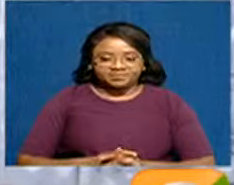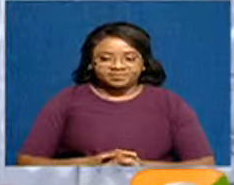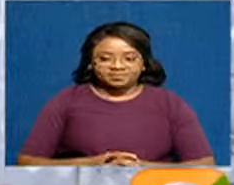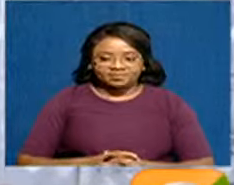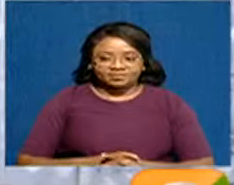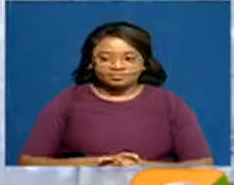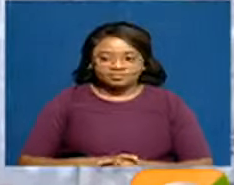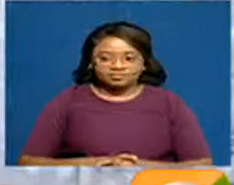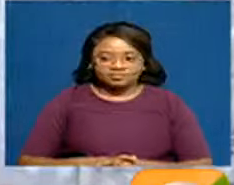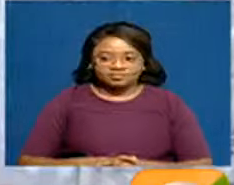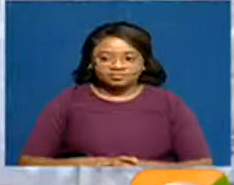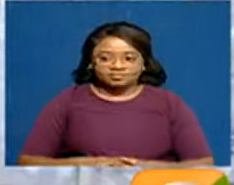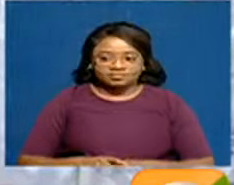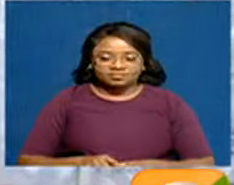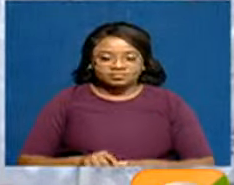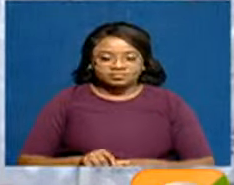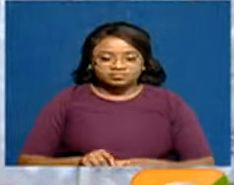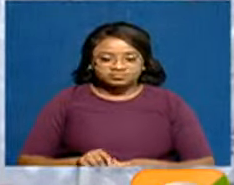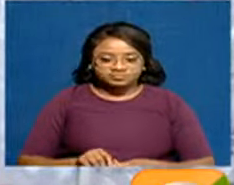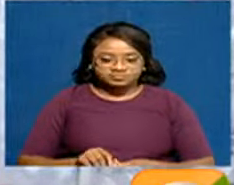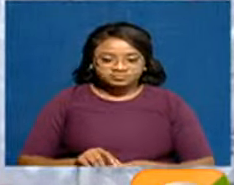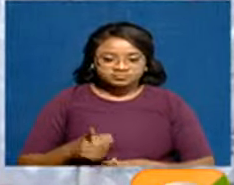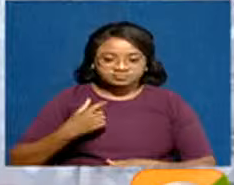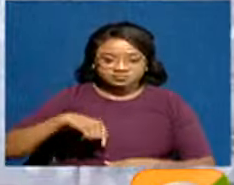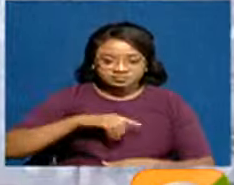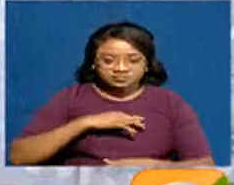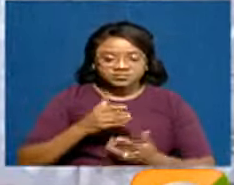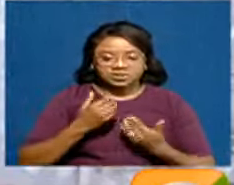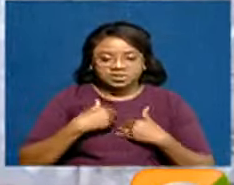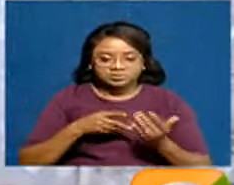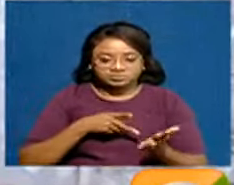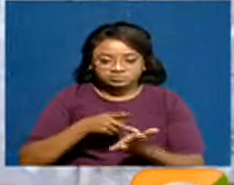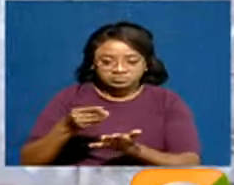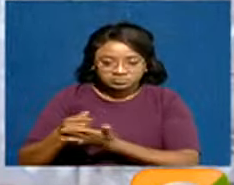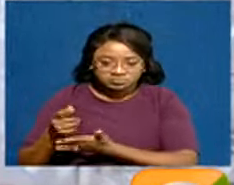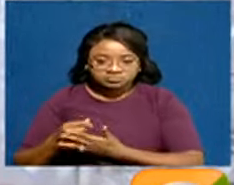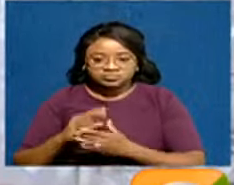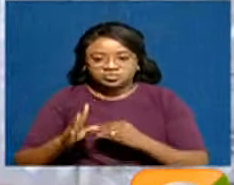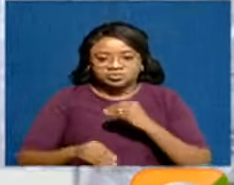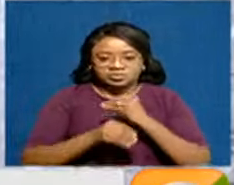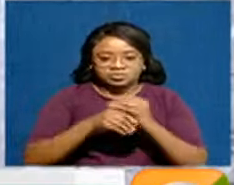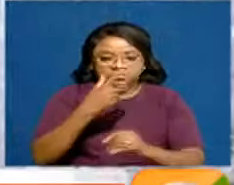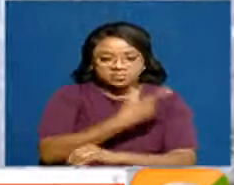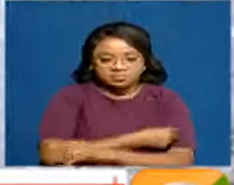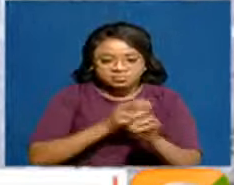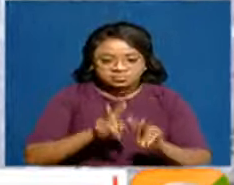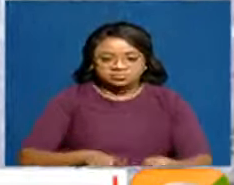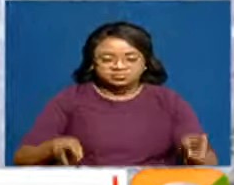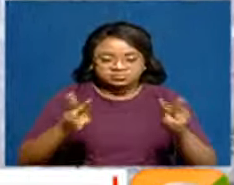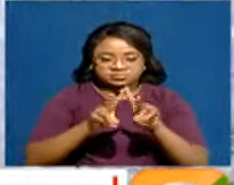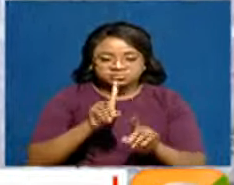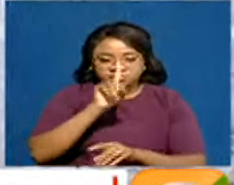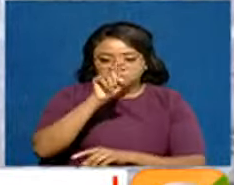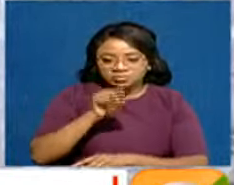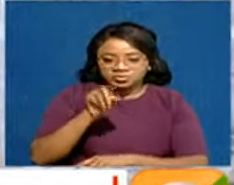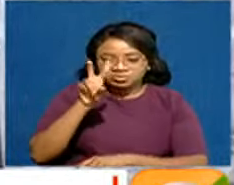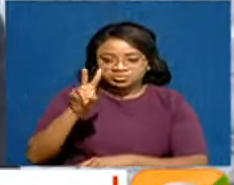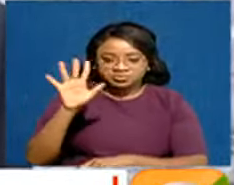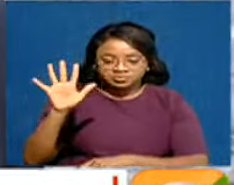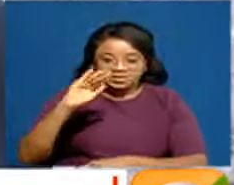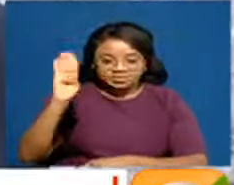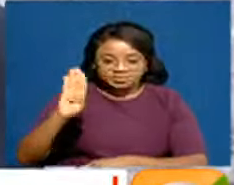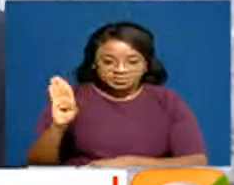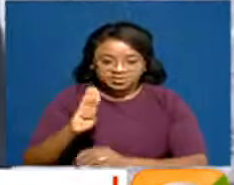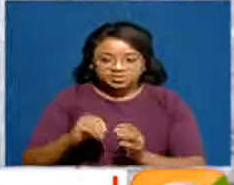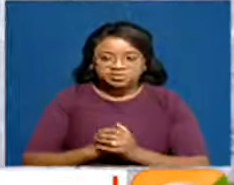We've made orders and procurement of additional vaccines worth Kenya shillings 1.25 billion.